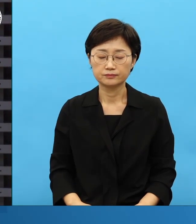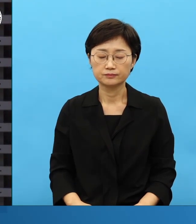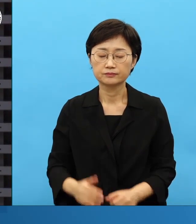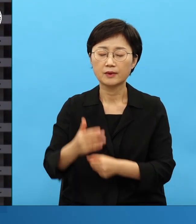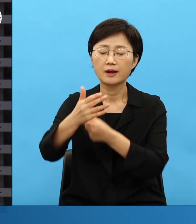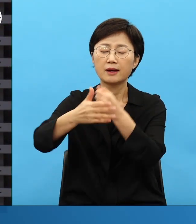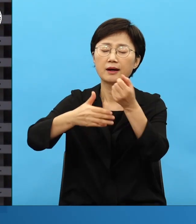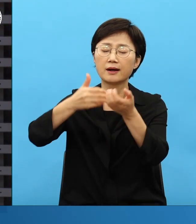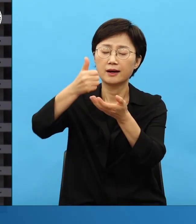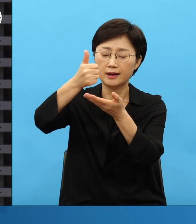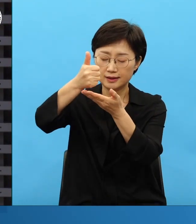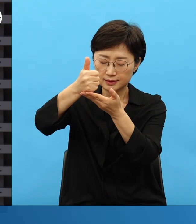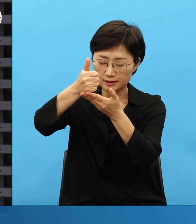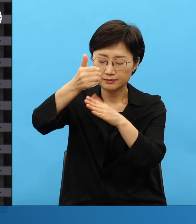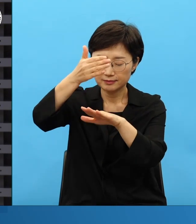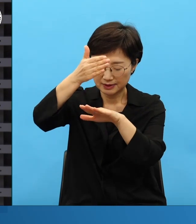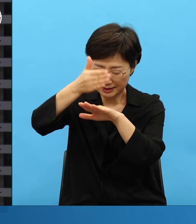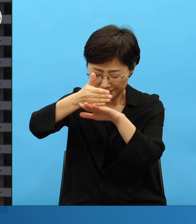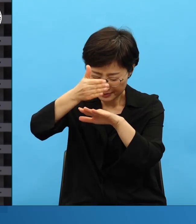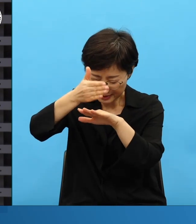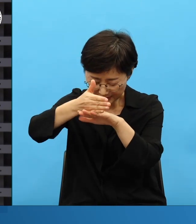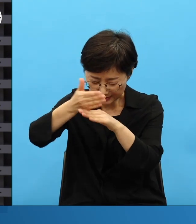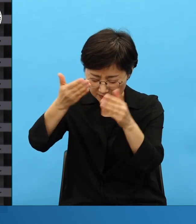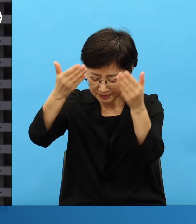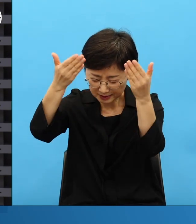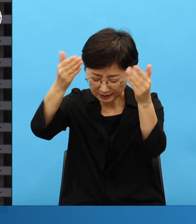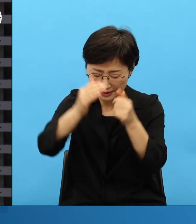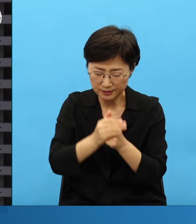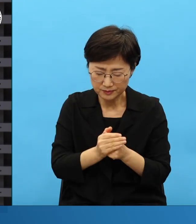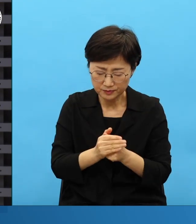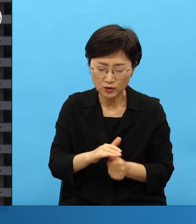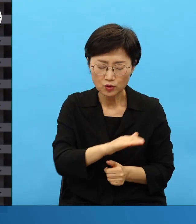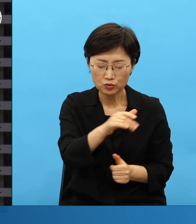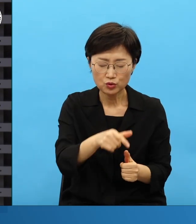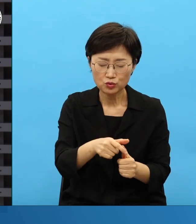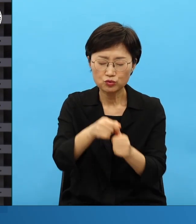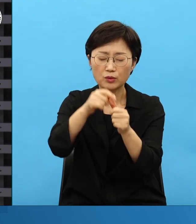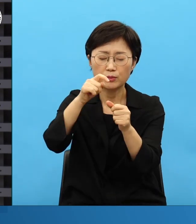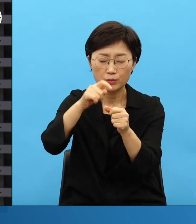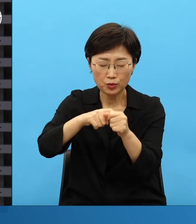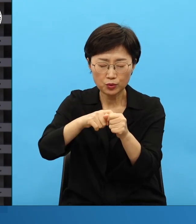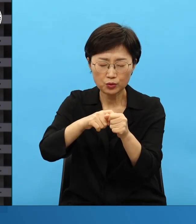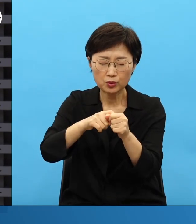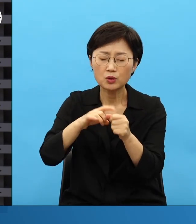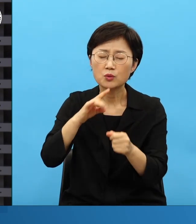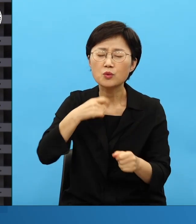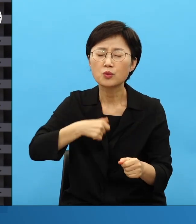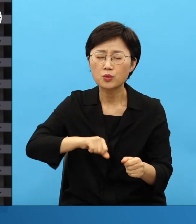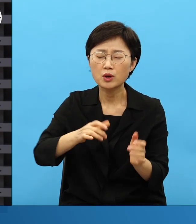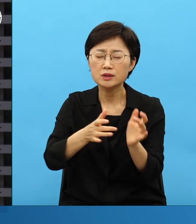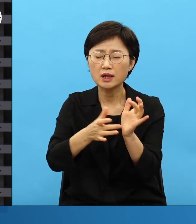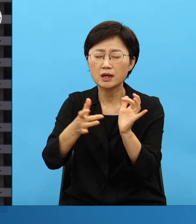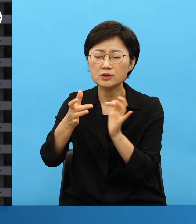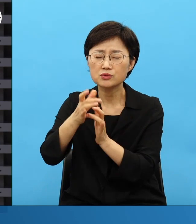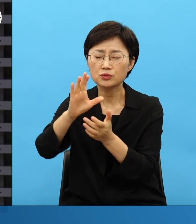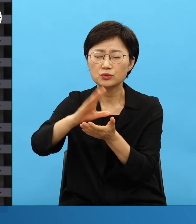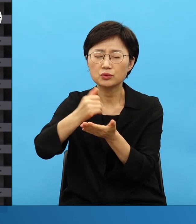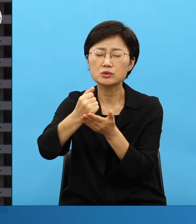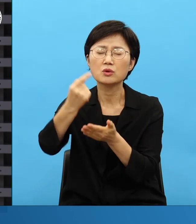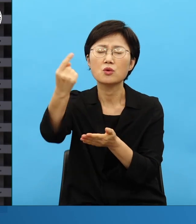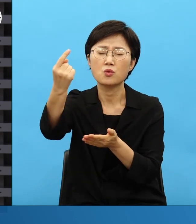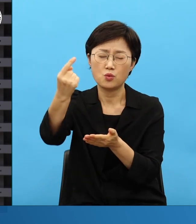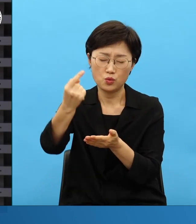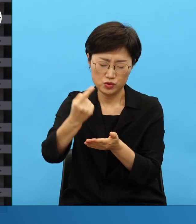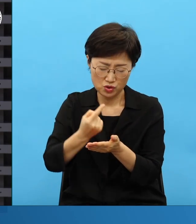하나님께 감사드립니다. God, we thank you. 우리를 구원하시려고 독생자 예수 그리스도께서 오셔서